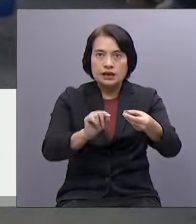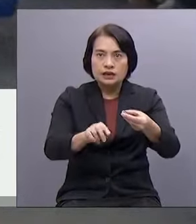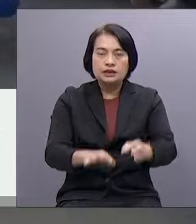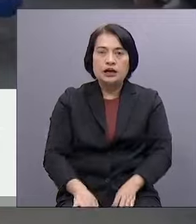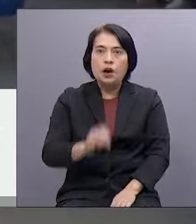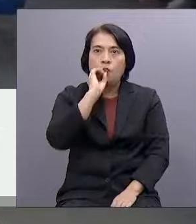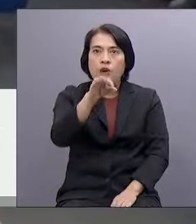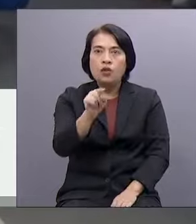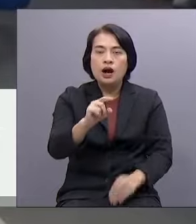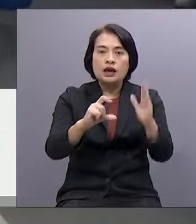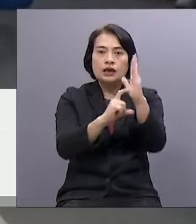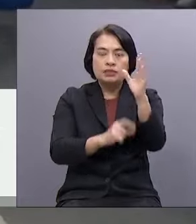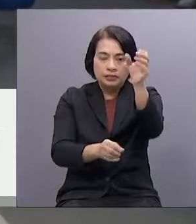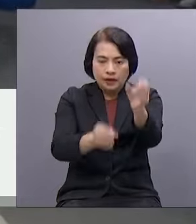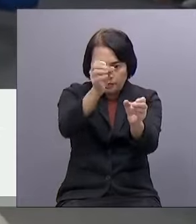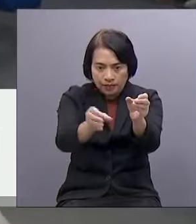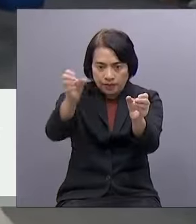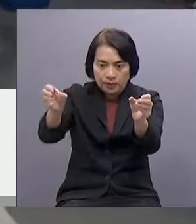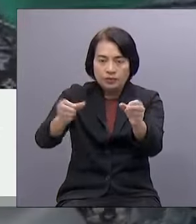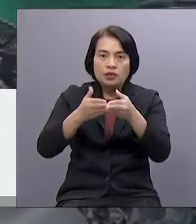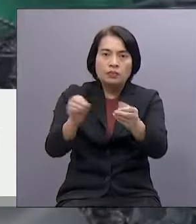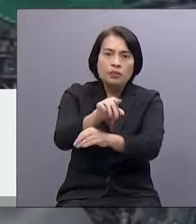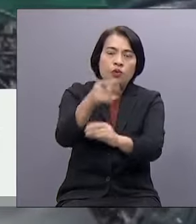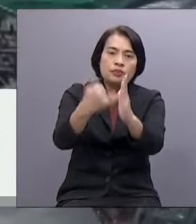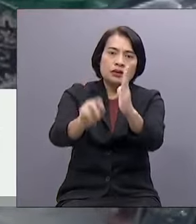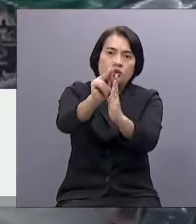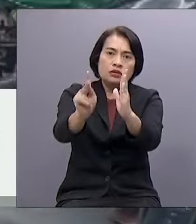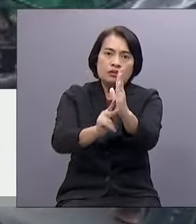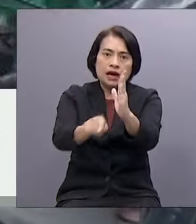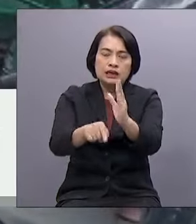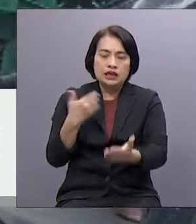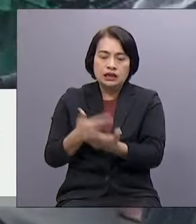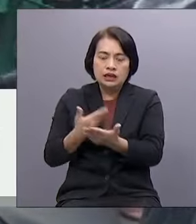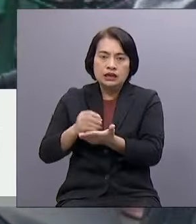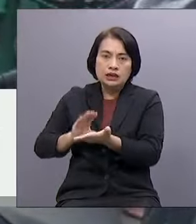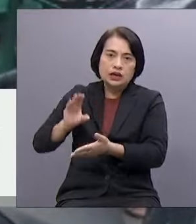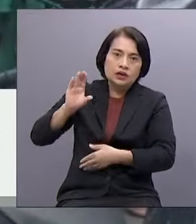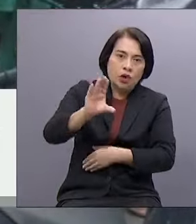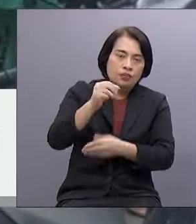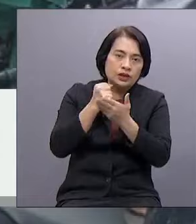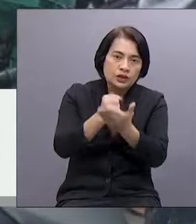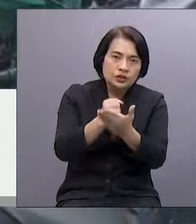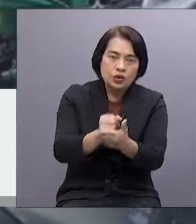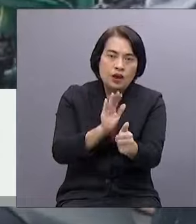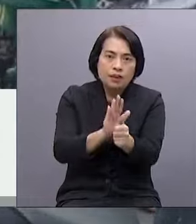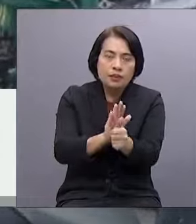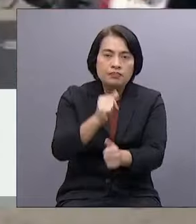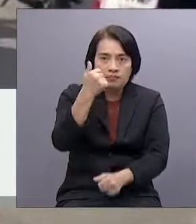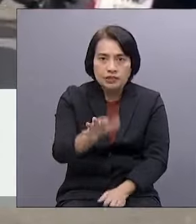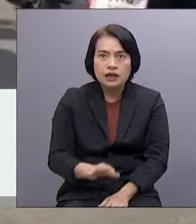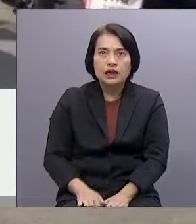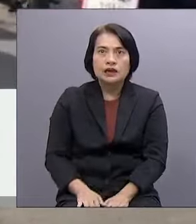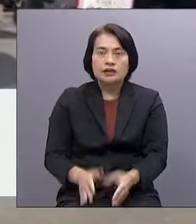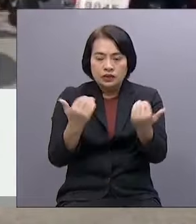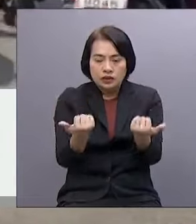างเนี่ยเป็นเครื่องมือประมงผิดกฎหมายทำให้ไม่สามารถที่จะจัดหางบประมาณมาเยียวยาได้ซึ่งการปิดท่าแพขนาดยนต์ทำ